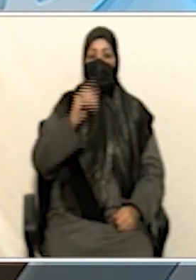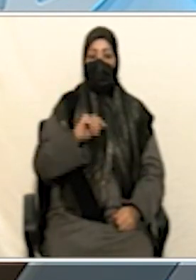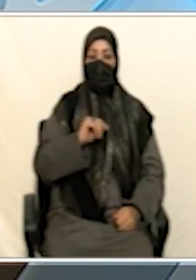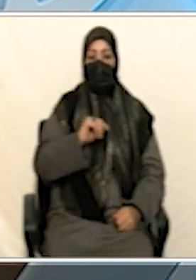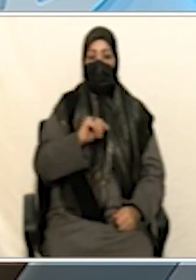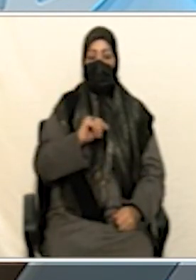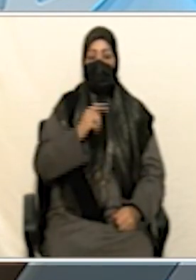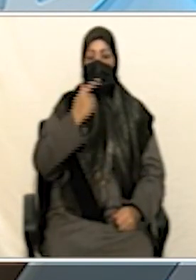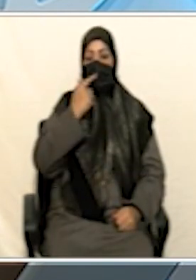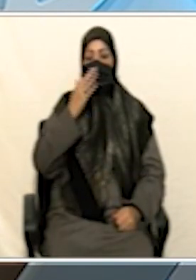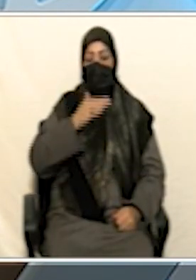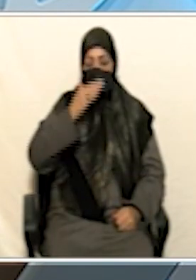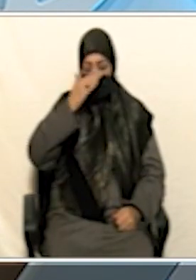غيرها والله تعالى اعلم